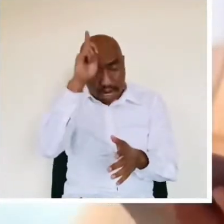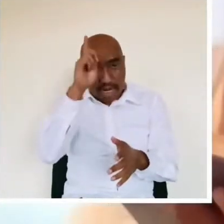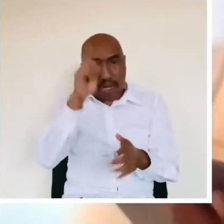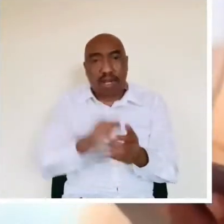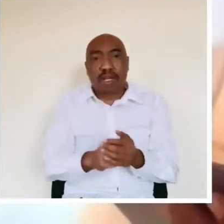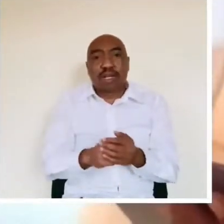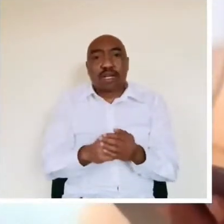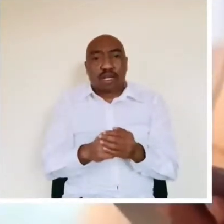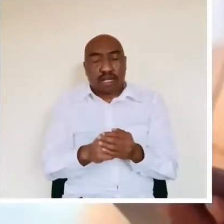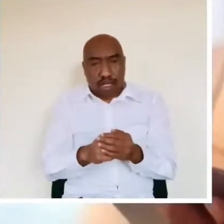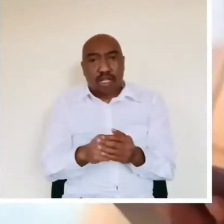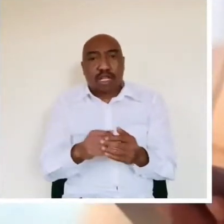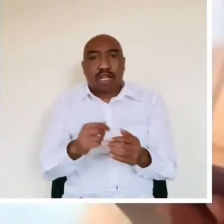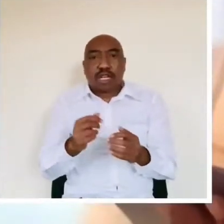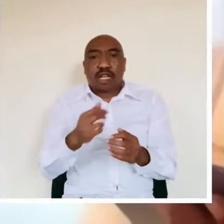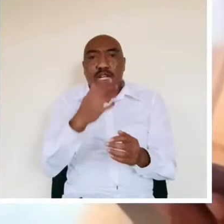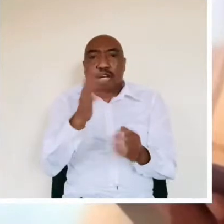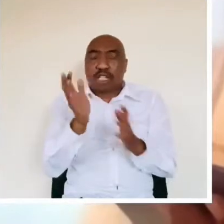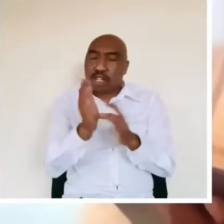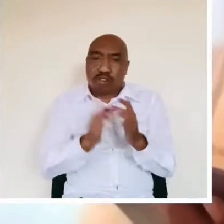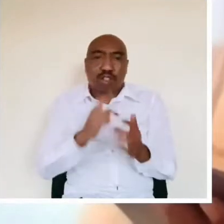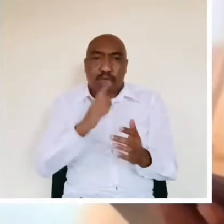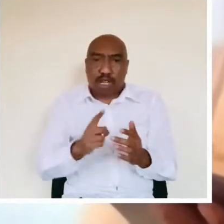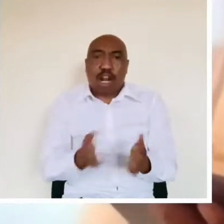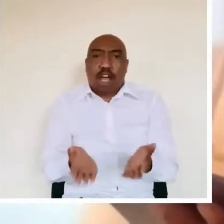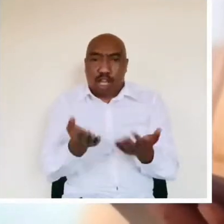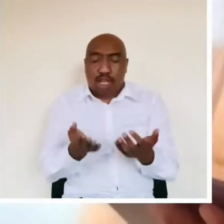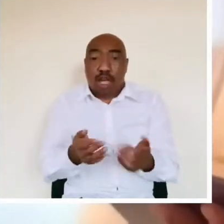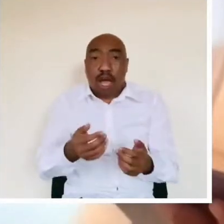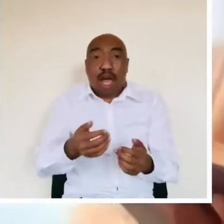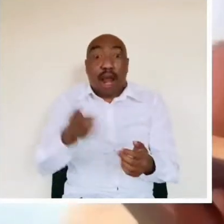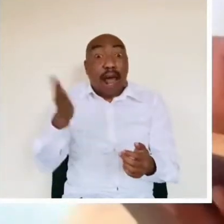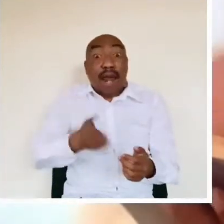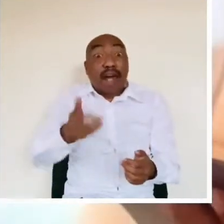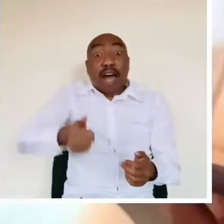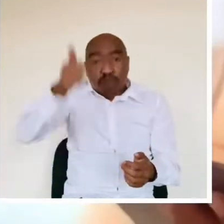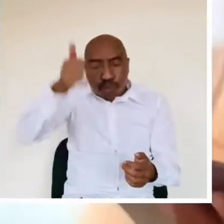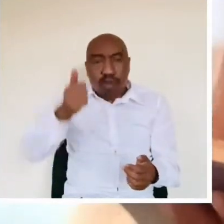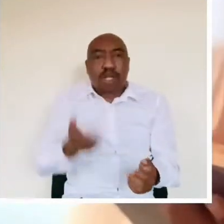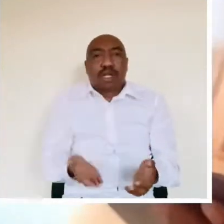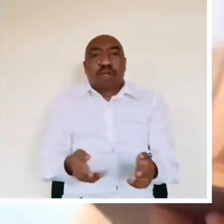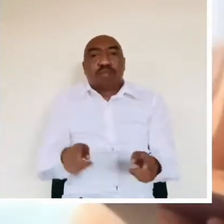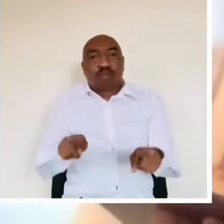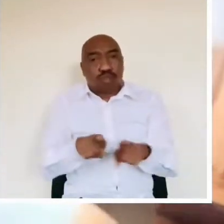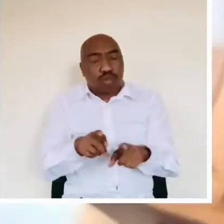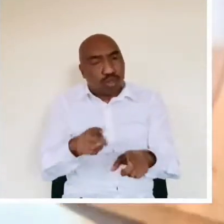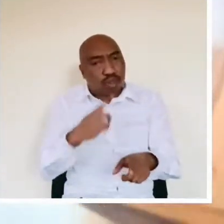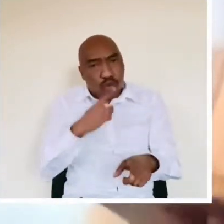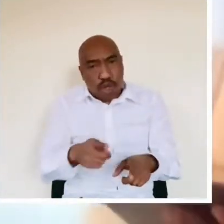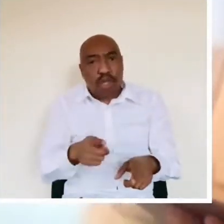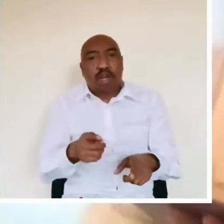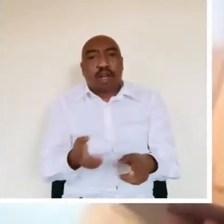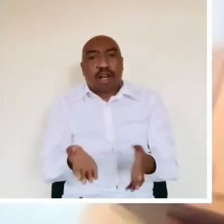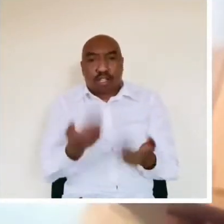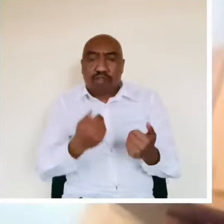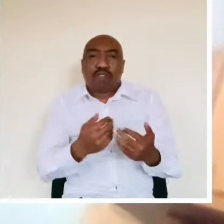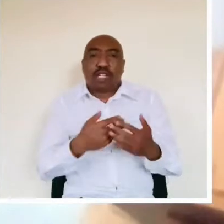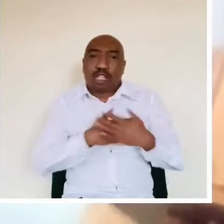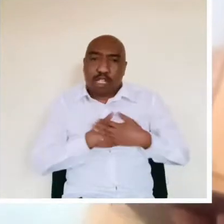par, tu dois aimer le Seigneur ton Dieu de tout ton cœur, de toute ton âme et de tout ton esprit, et tu dois aimer ton prochain comme